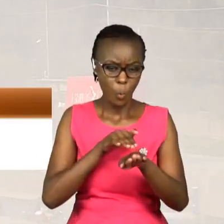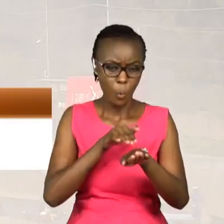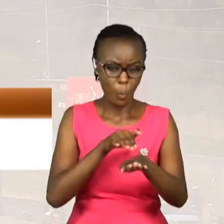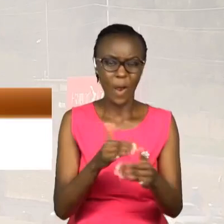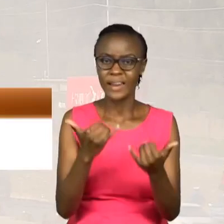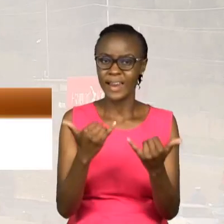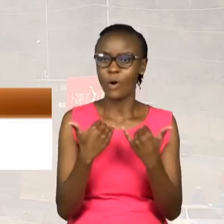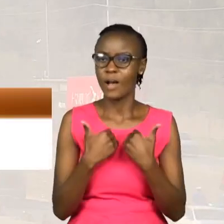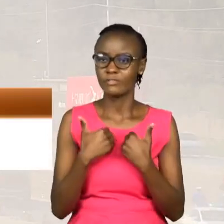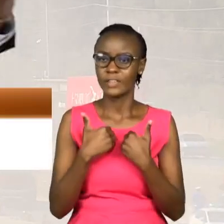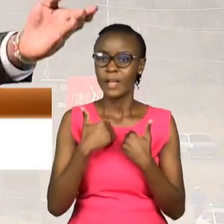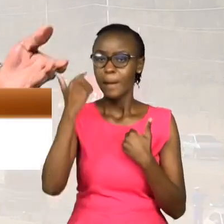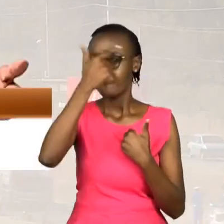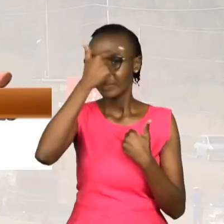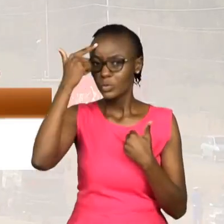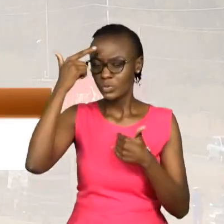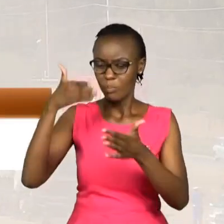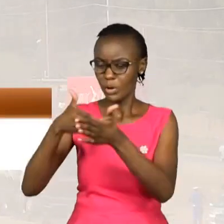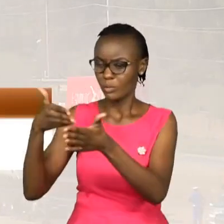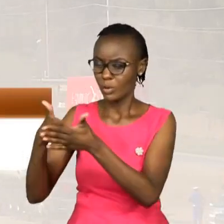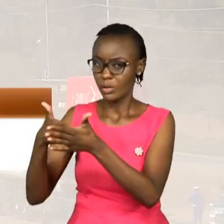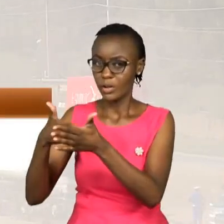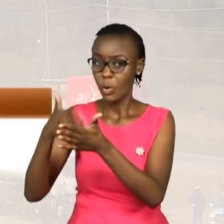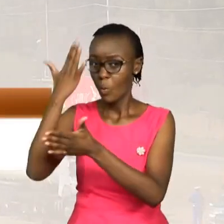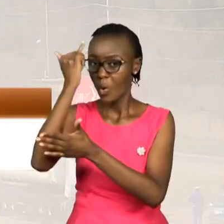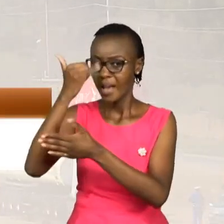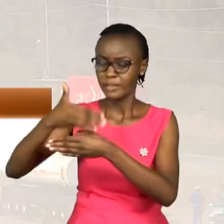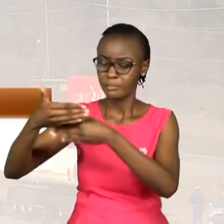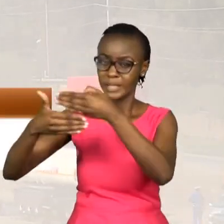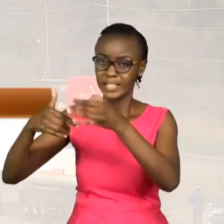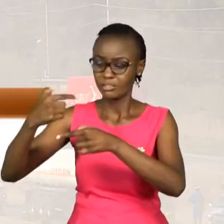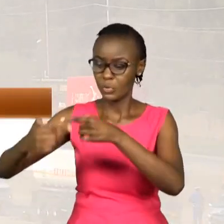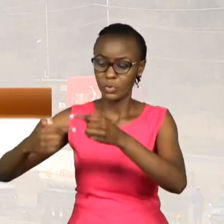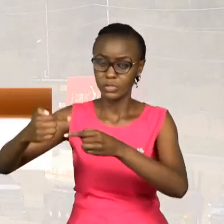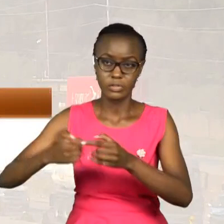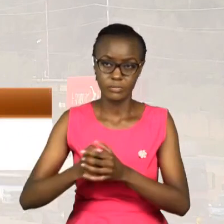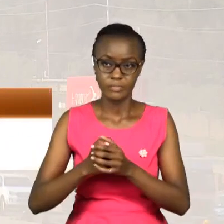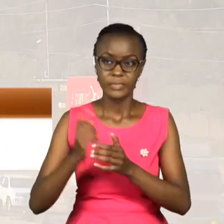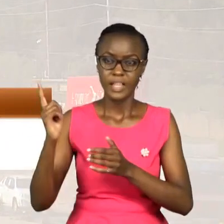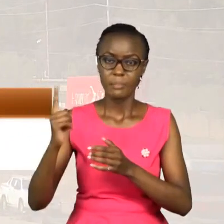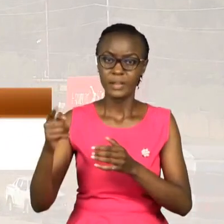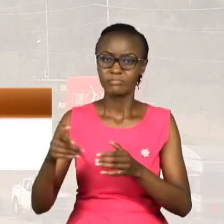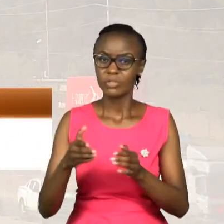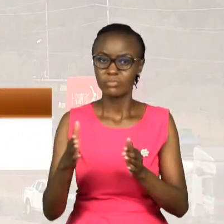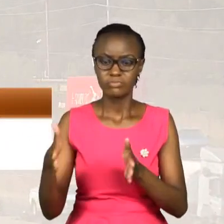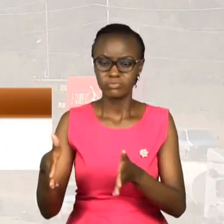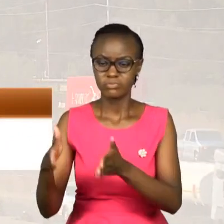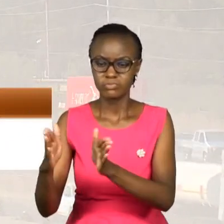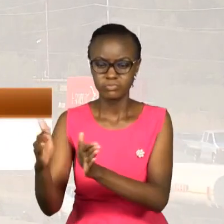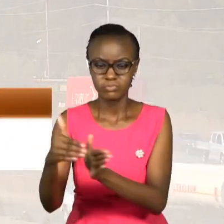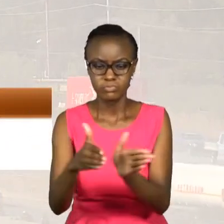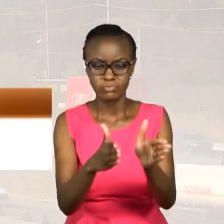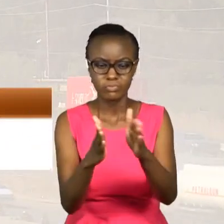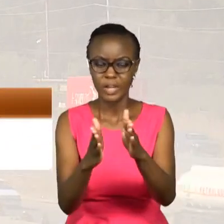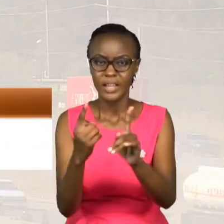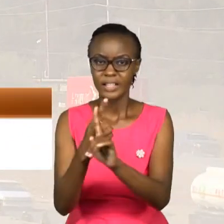uhili kutokana na barabara mbadala ambazo zimeweza kubuniwa ni uhili ili kuweza kufanikisha ujenzi wa barabara